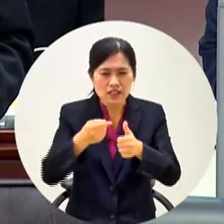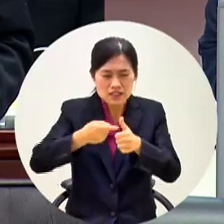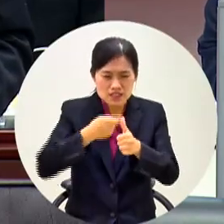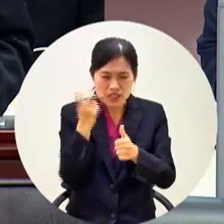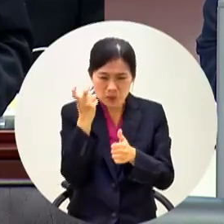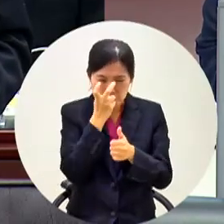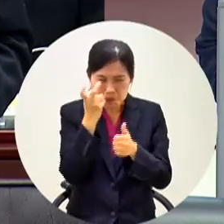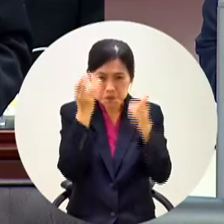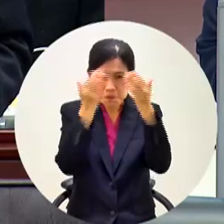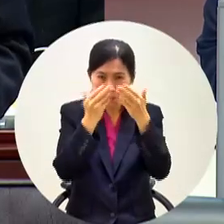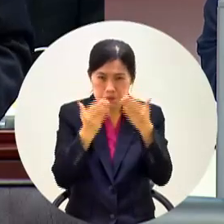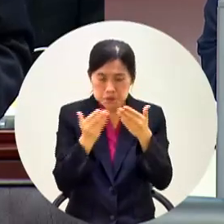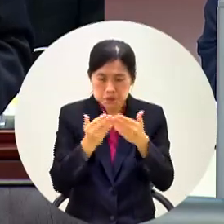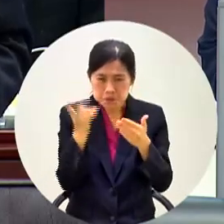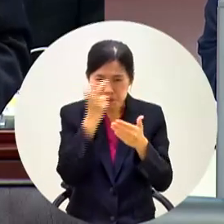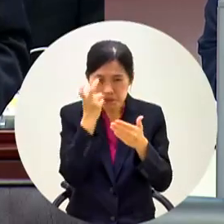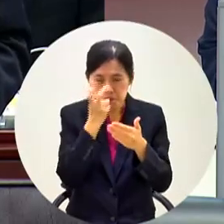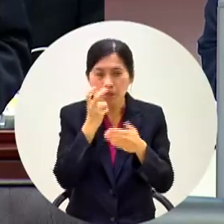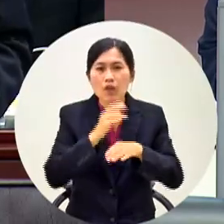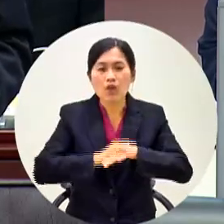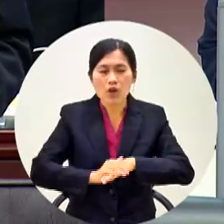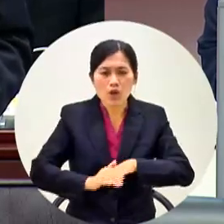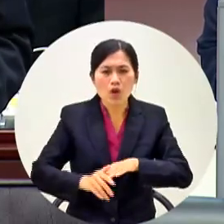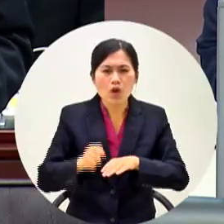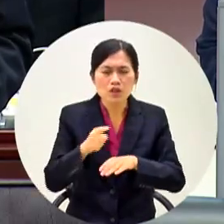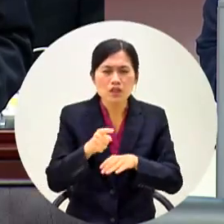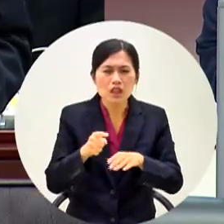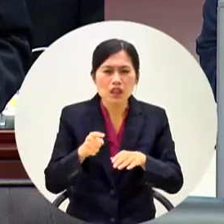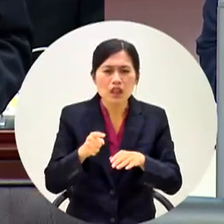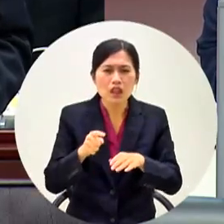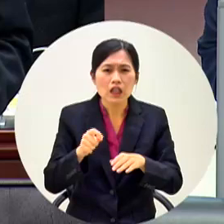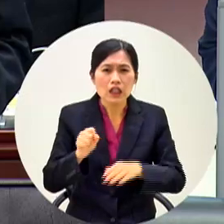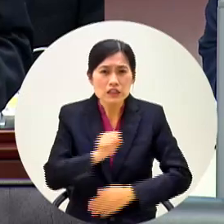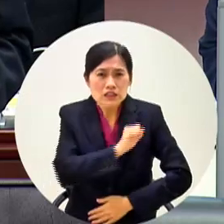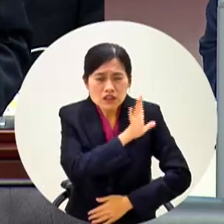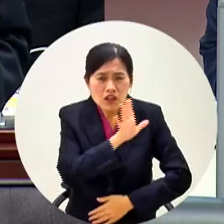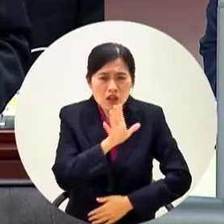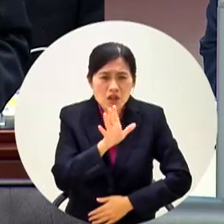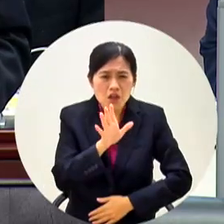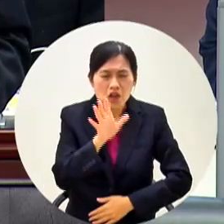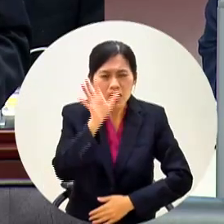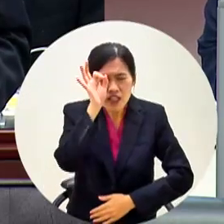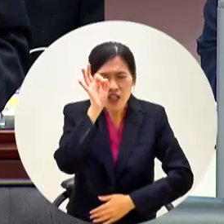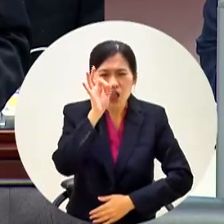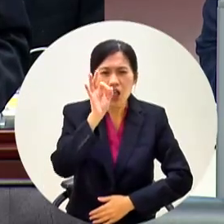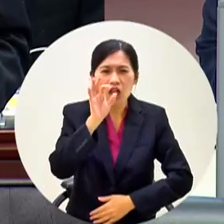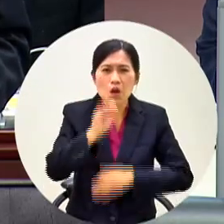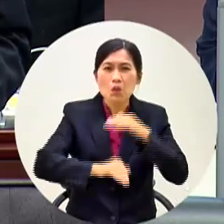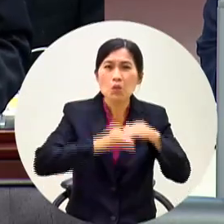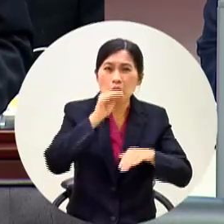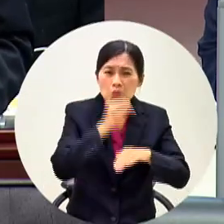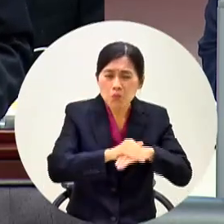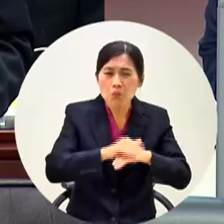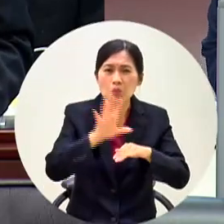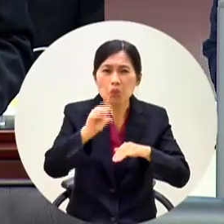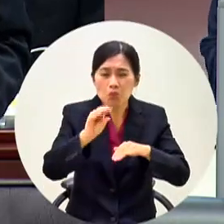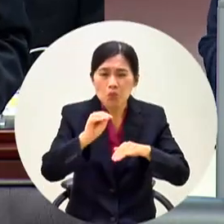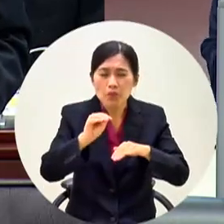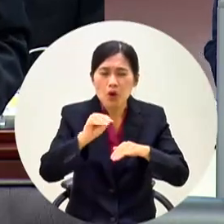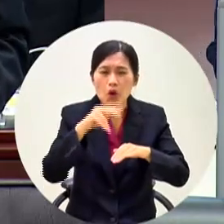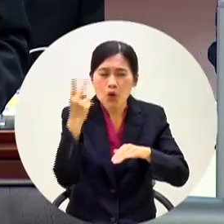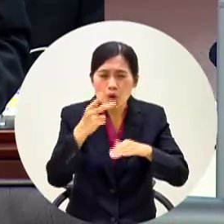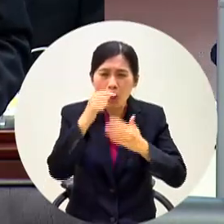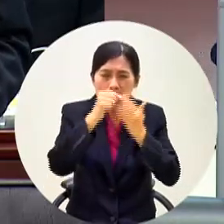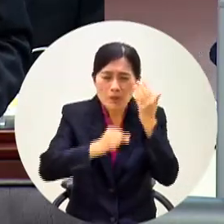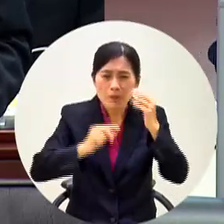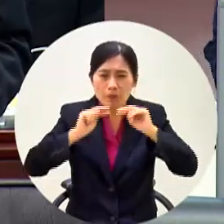果就会牵涉到说我们的自治条例是不是有效或者是无效，或者是哪边要做修正。所以这个